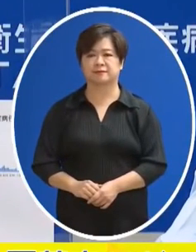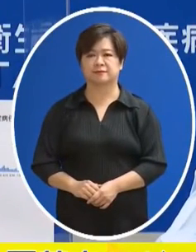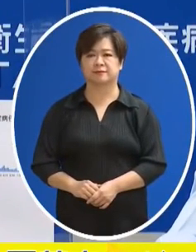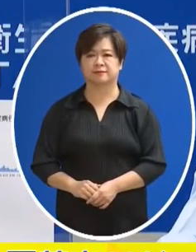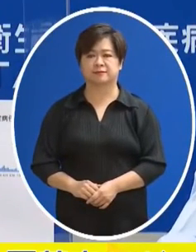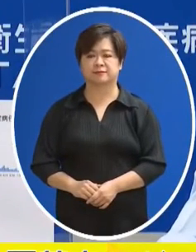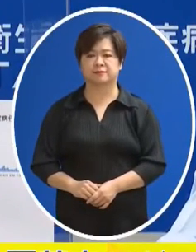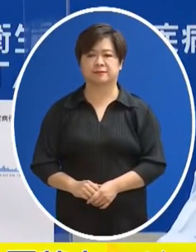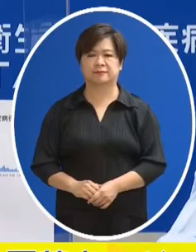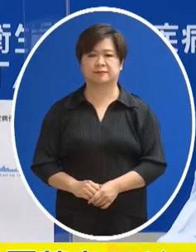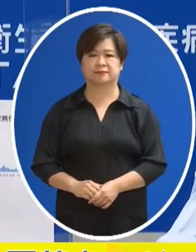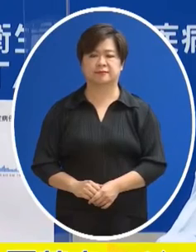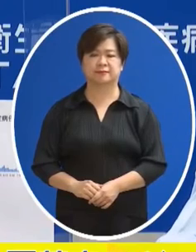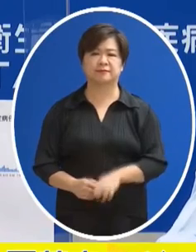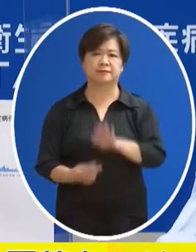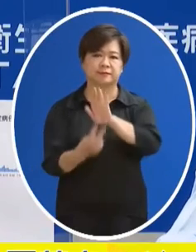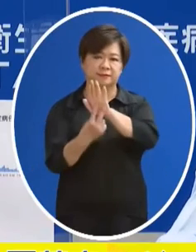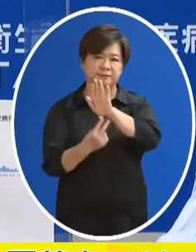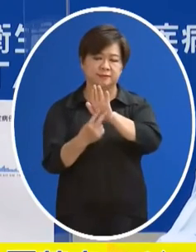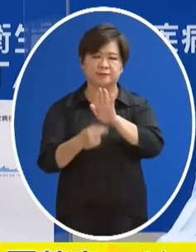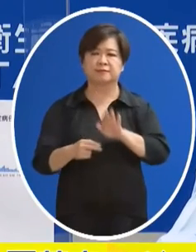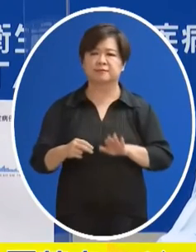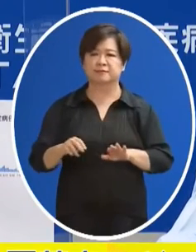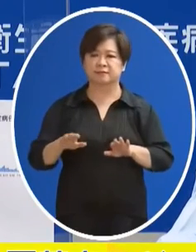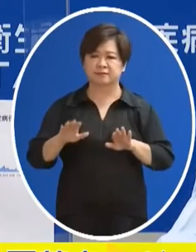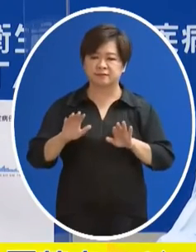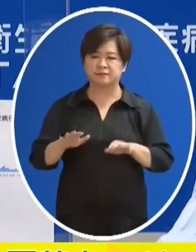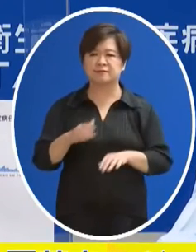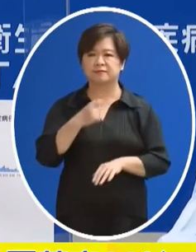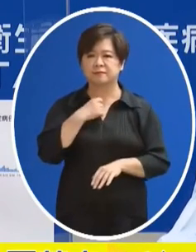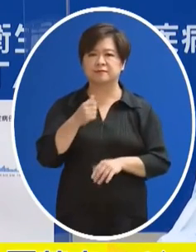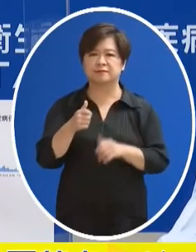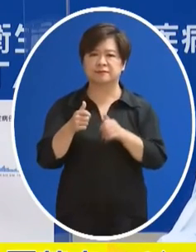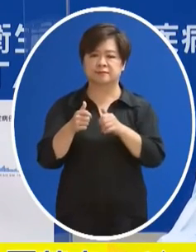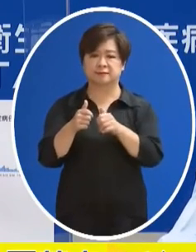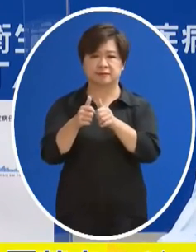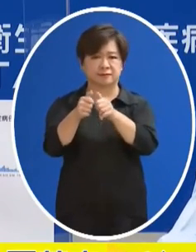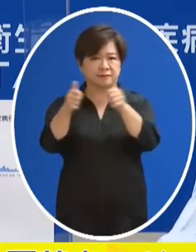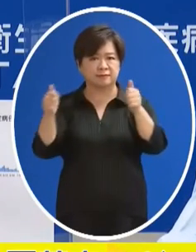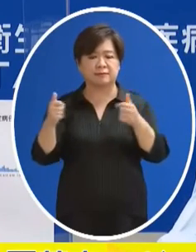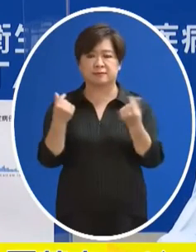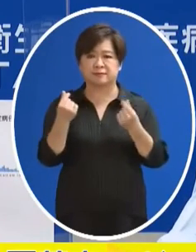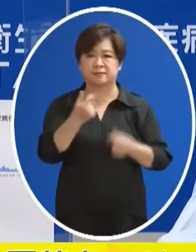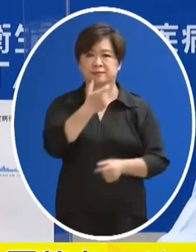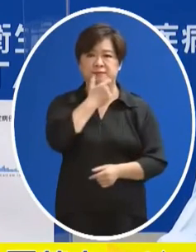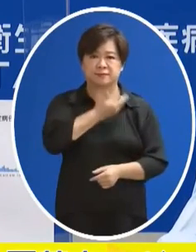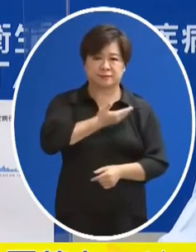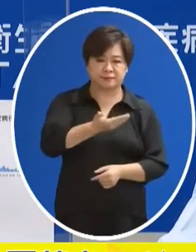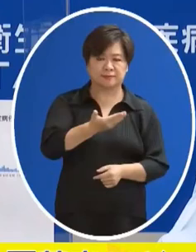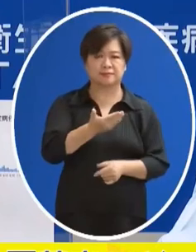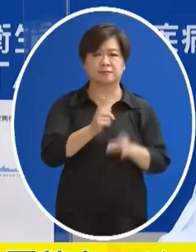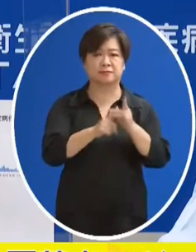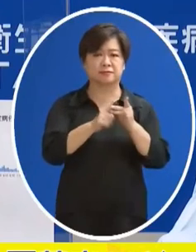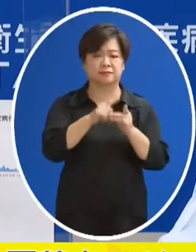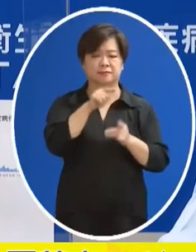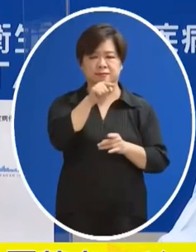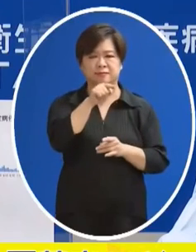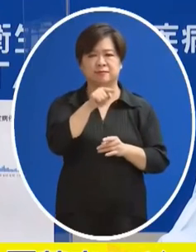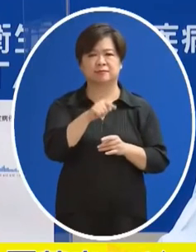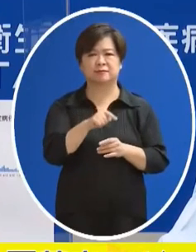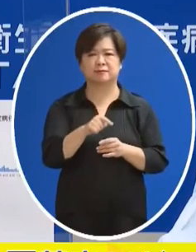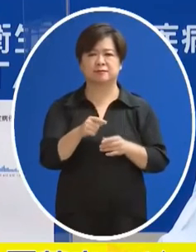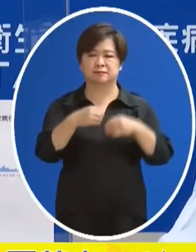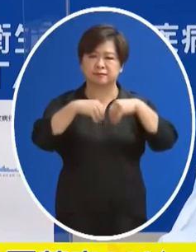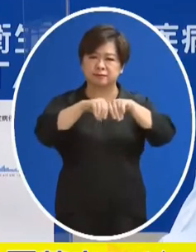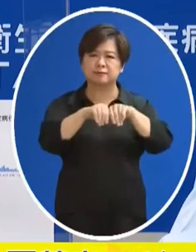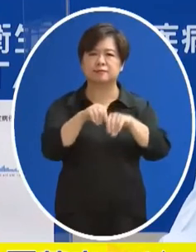我们的今天哈也非常谢谢哈，那相关哈实际哈要捐赠的疫苗哈相